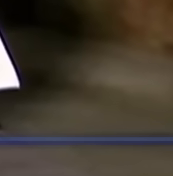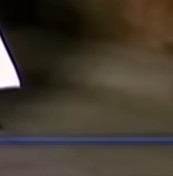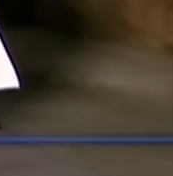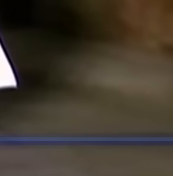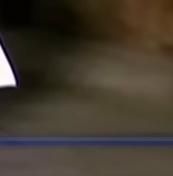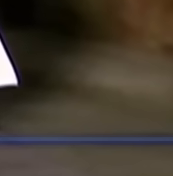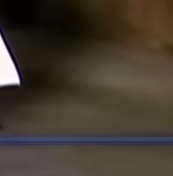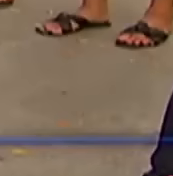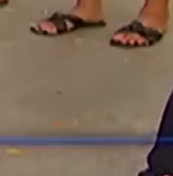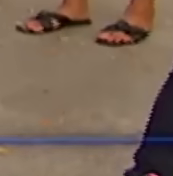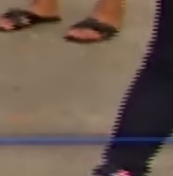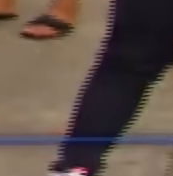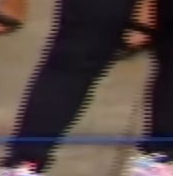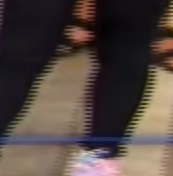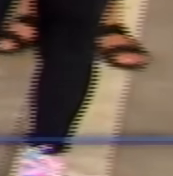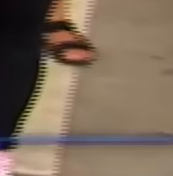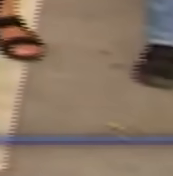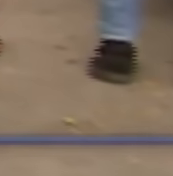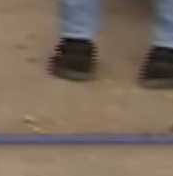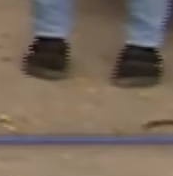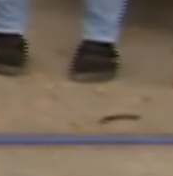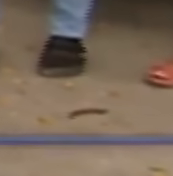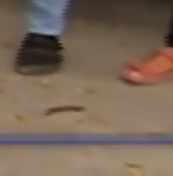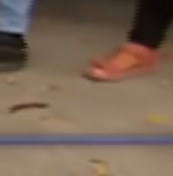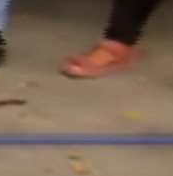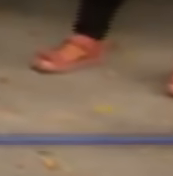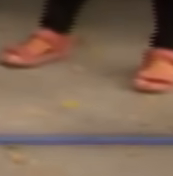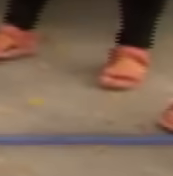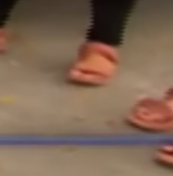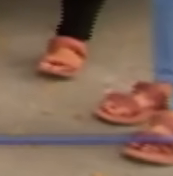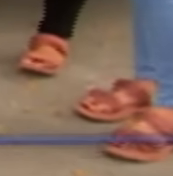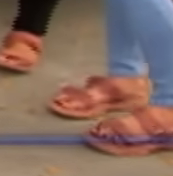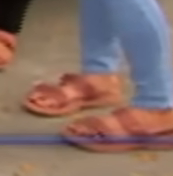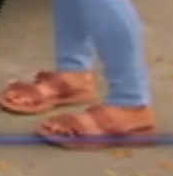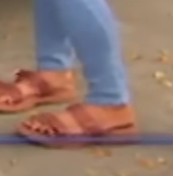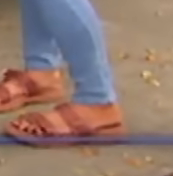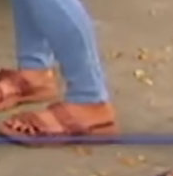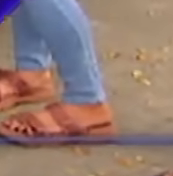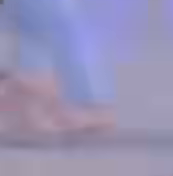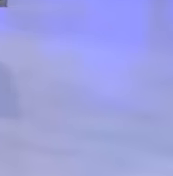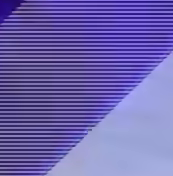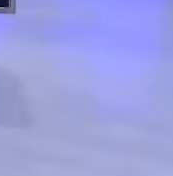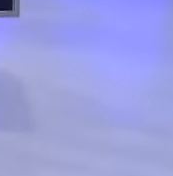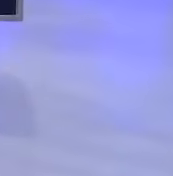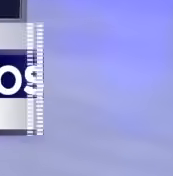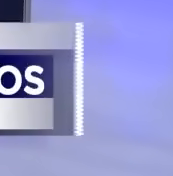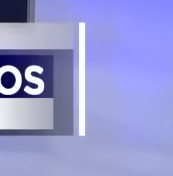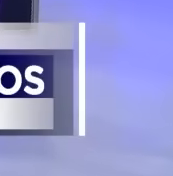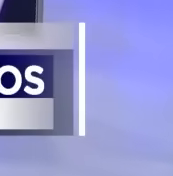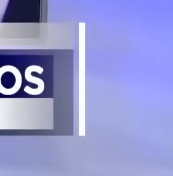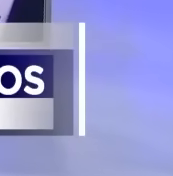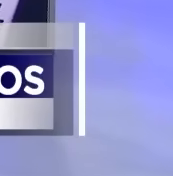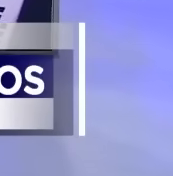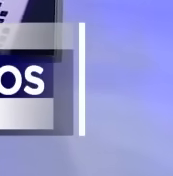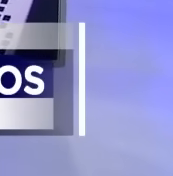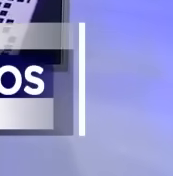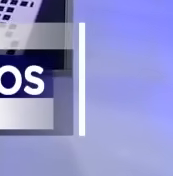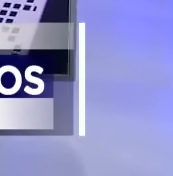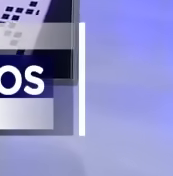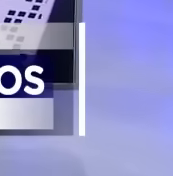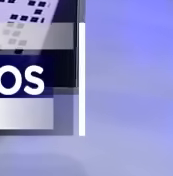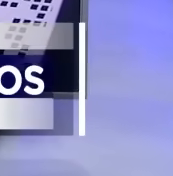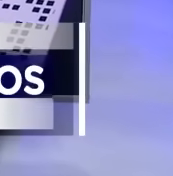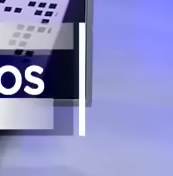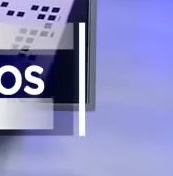magsisimulang mabigyang linaw ang nangyari sa mga sabongero. Ang buong detalye, abangan maya-maya lamang. Magandang gabi, Pilipinas.